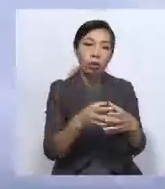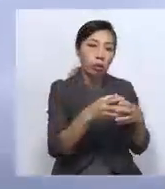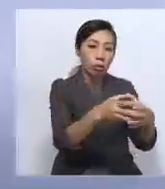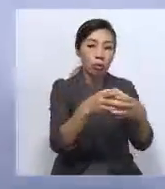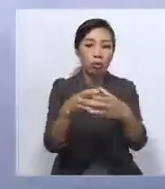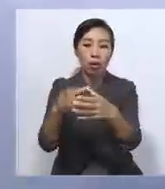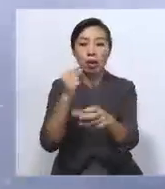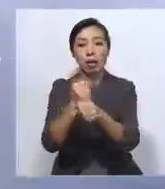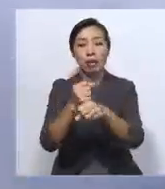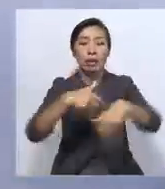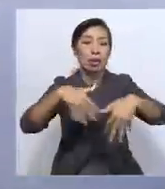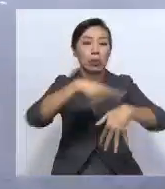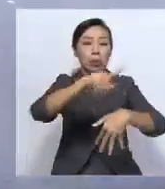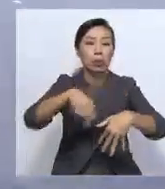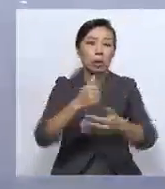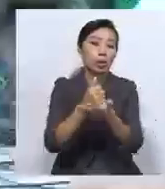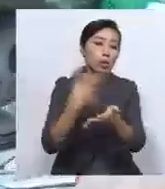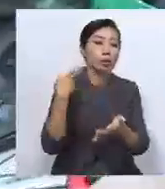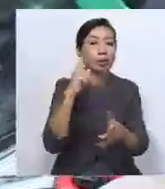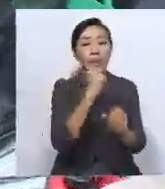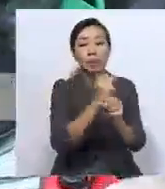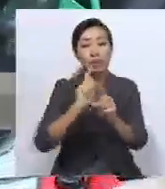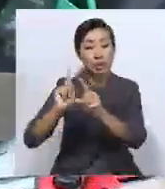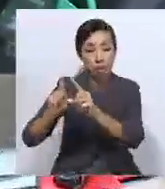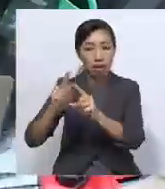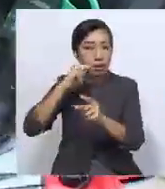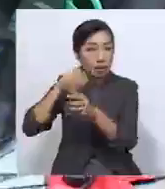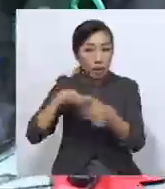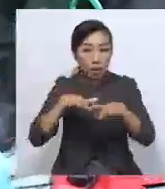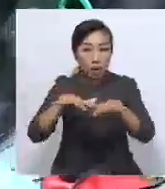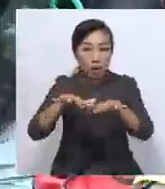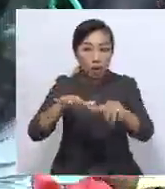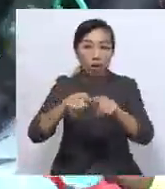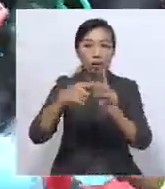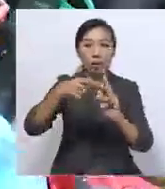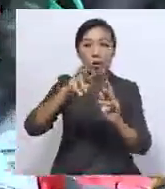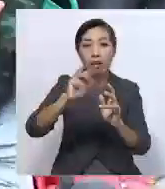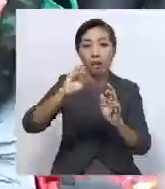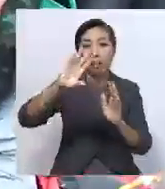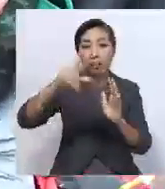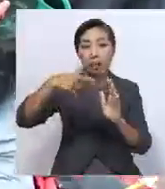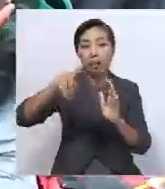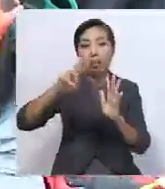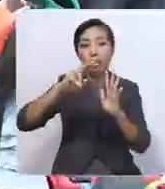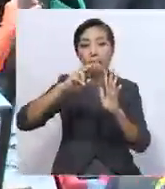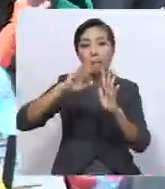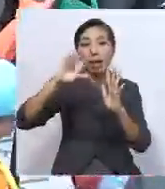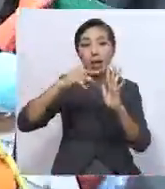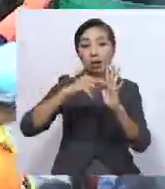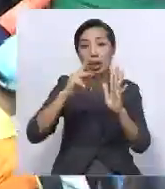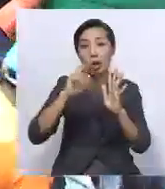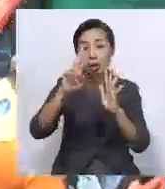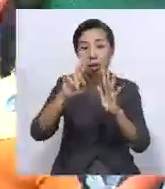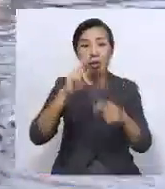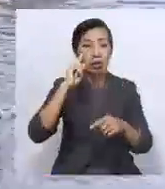ชน์ต่างๆในพื้นที่เขตดอนเมืองนะคะโดยปรับปรุงภูมิทัศน์คลองเปรมประชากรตั้งแต่สะพานคลังน้ำมันถึงสะพ